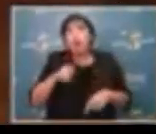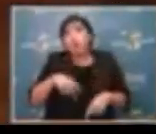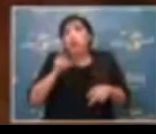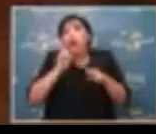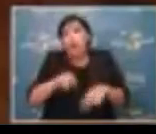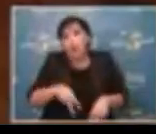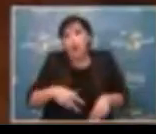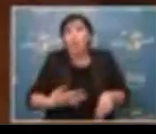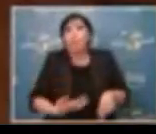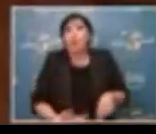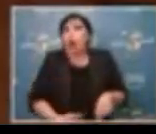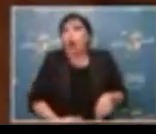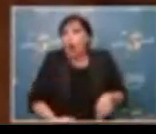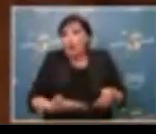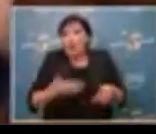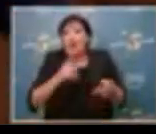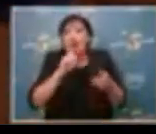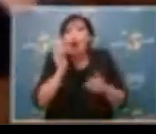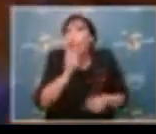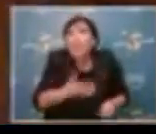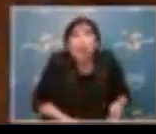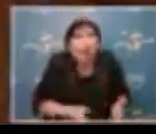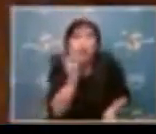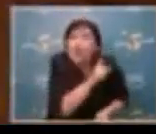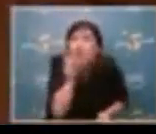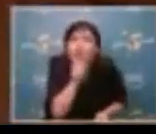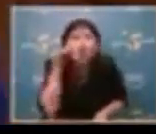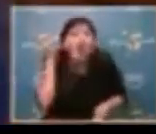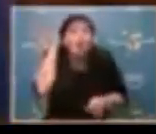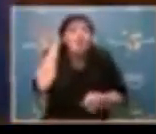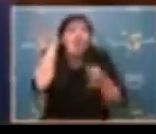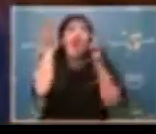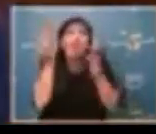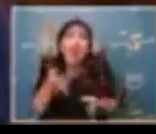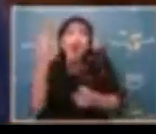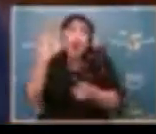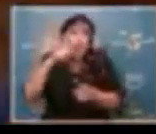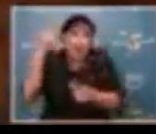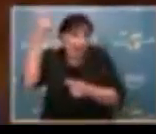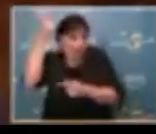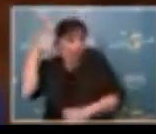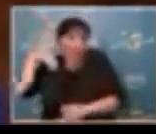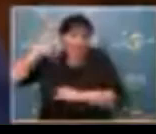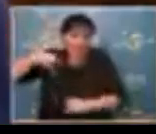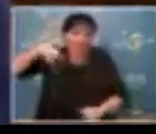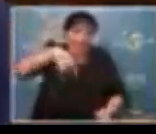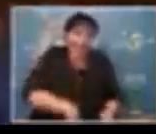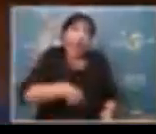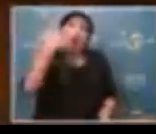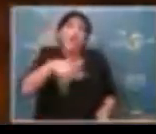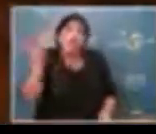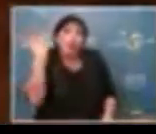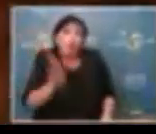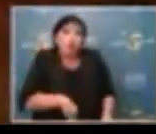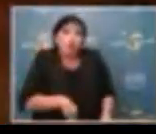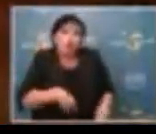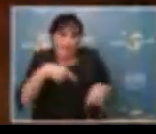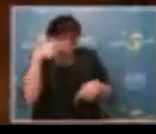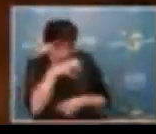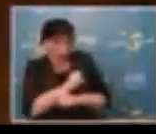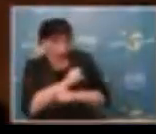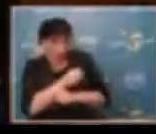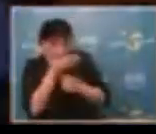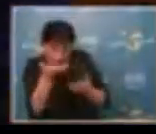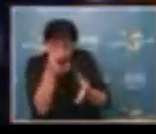vita. Ho detto: è la prostata. Non è la prostata, è il cervello che si vendica della prostata perché gli sta sui coglioni la prostata. Hai